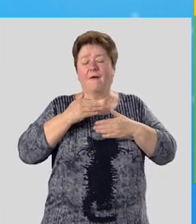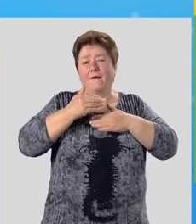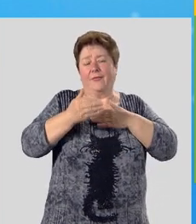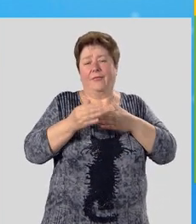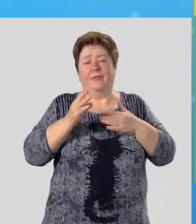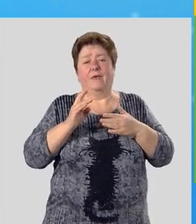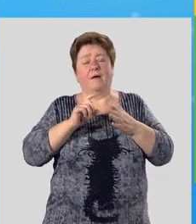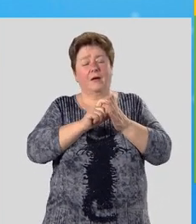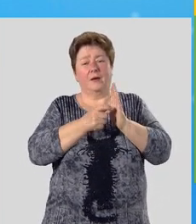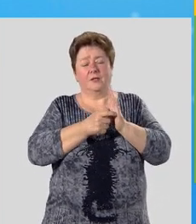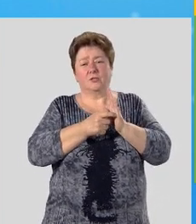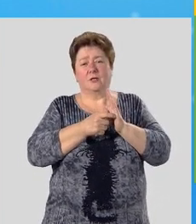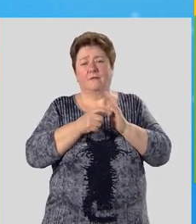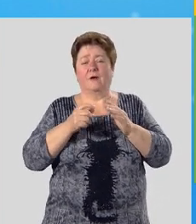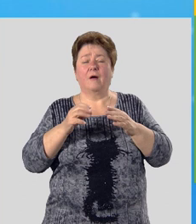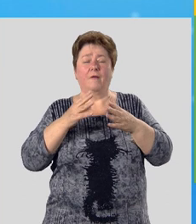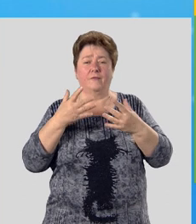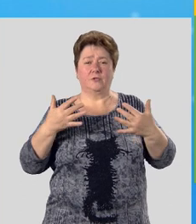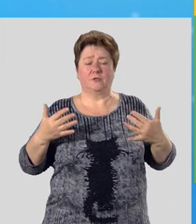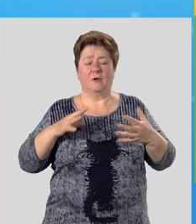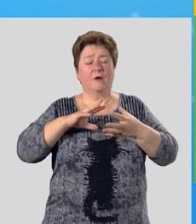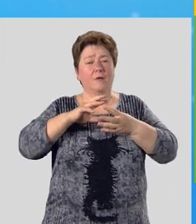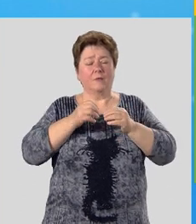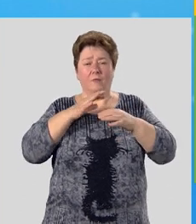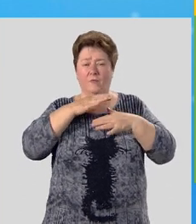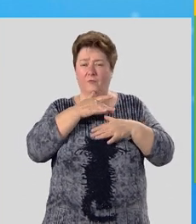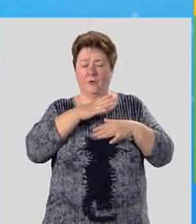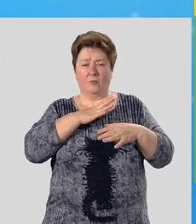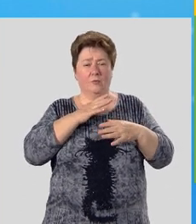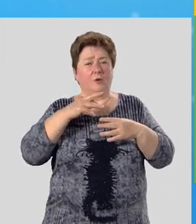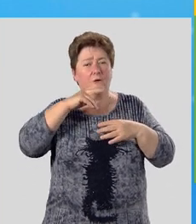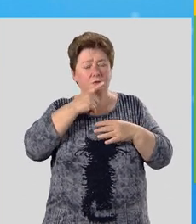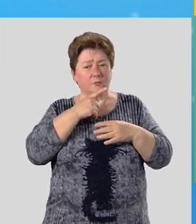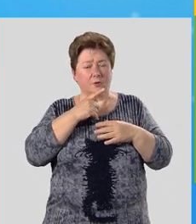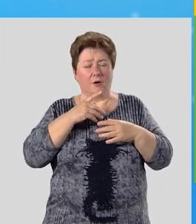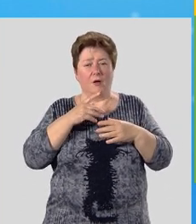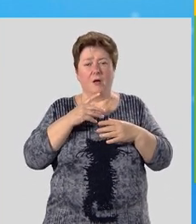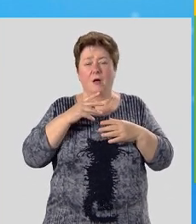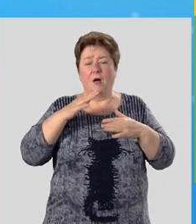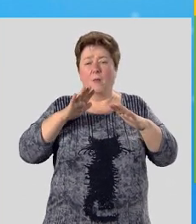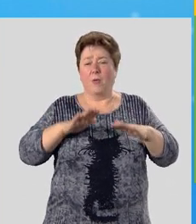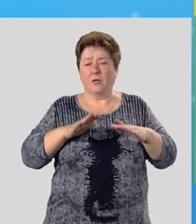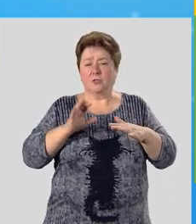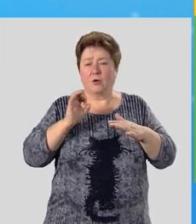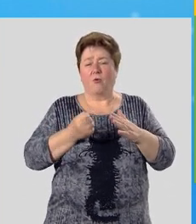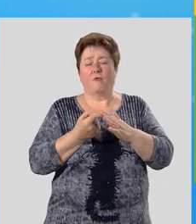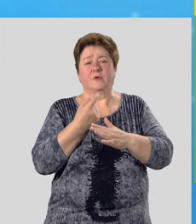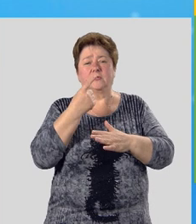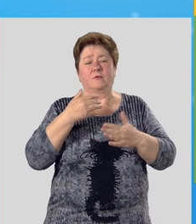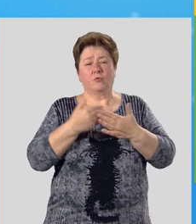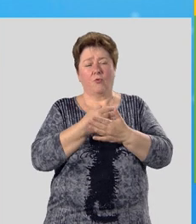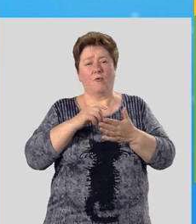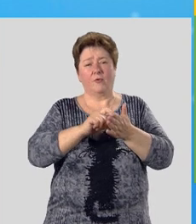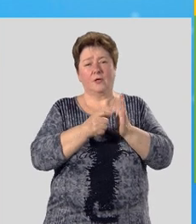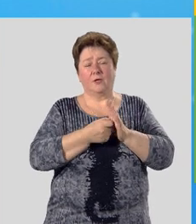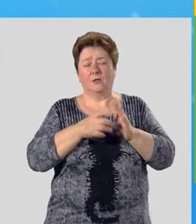неклеточного вещества. В некоторых выводах ученые ошиблись. В частности, положение о возникновении новых